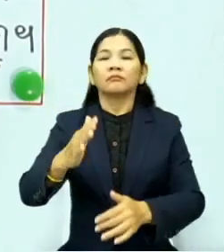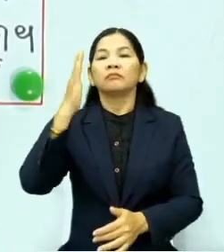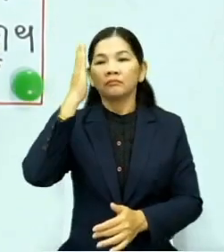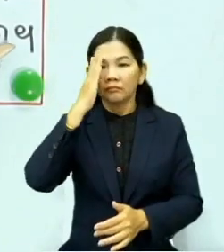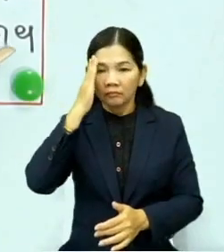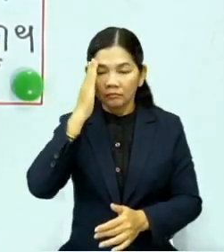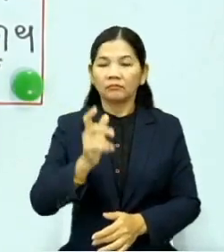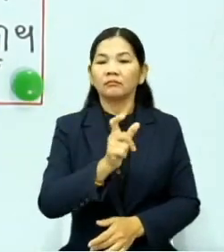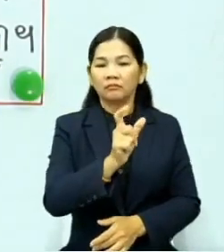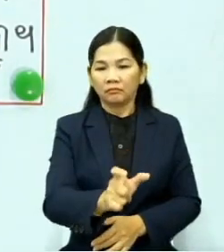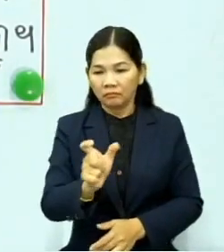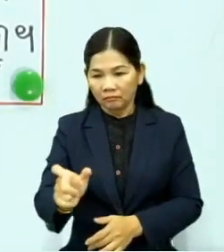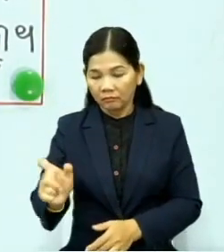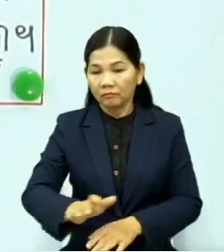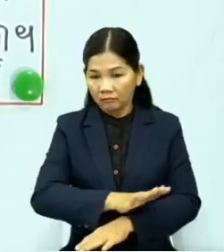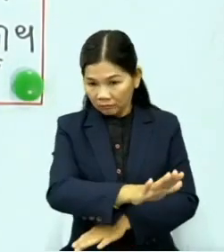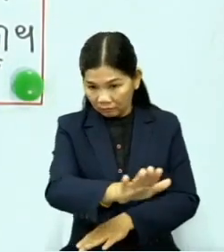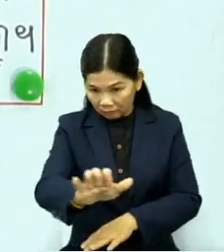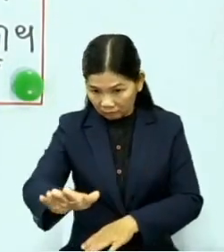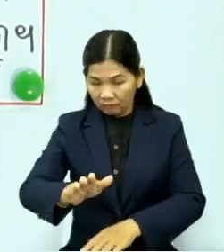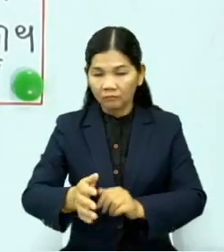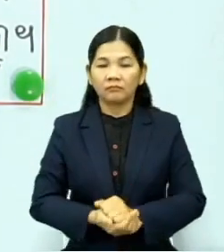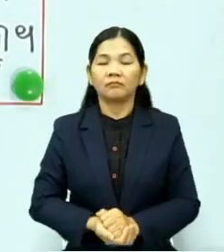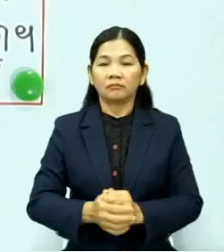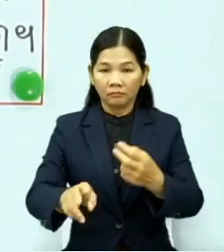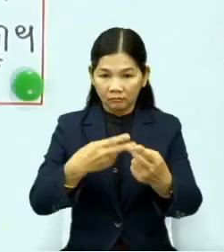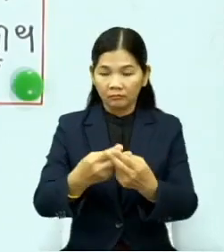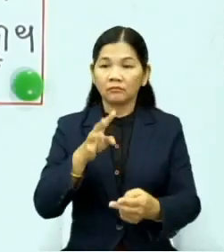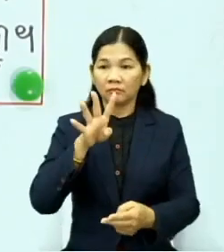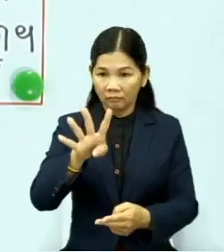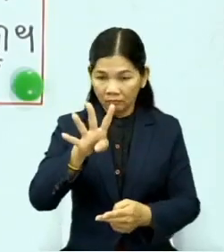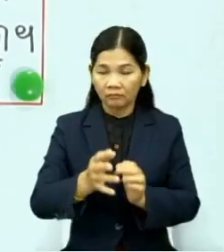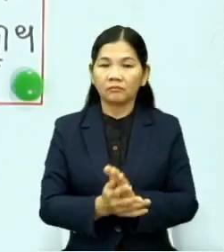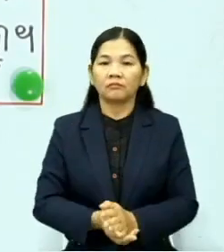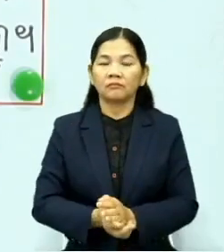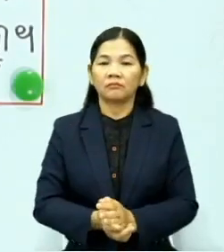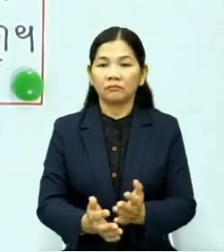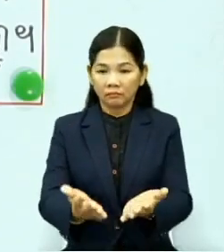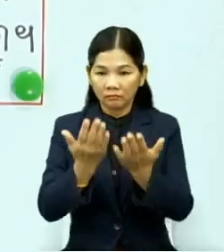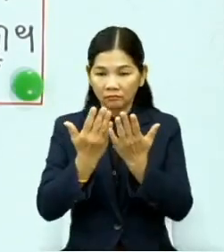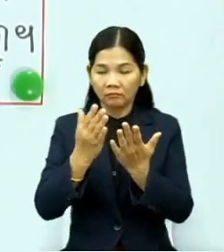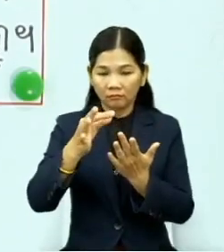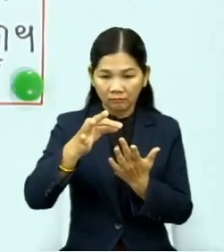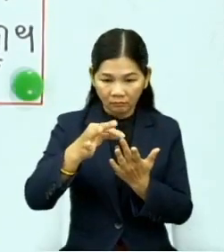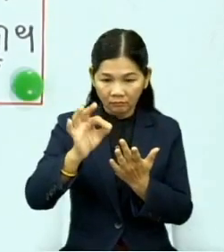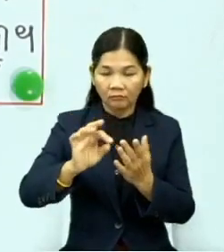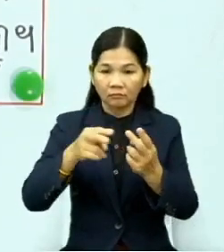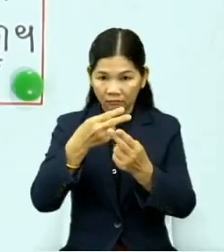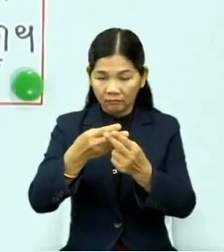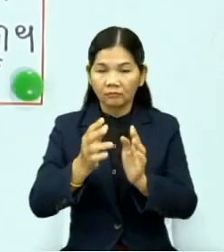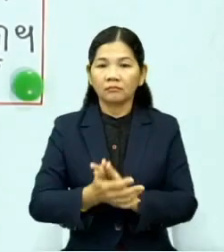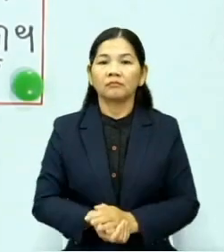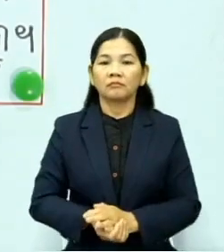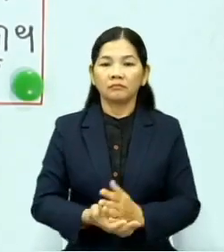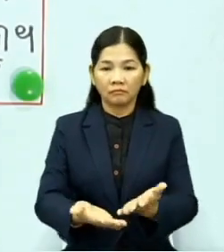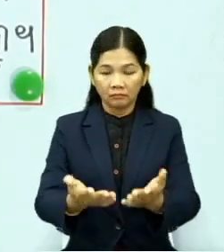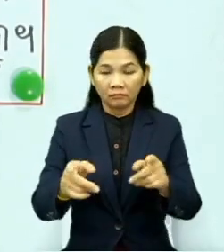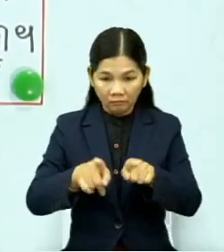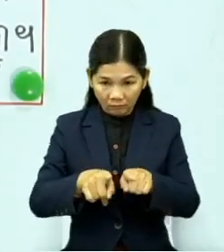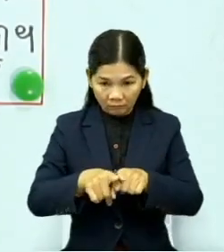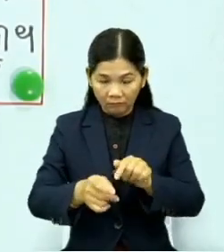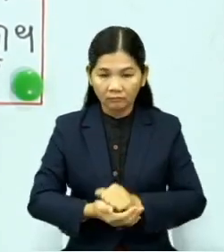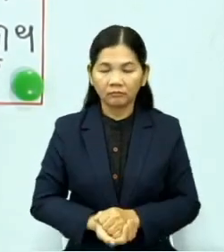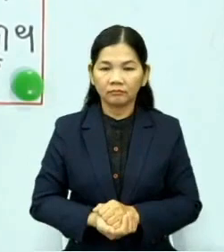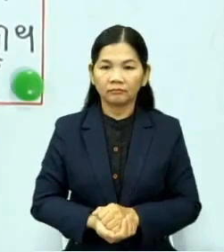ល់គ្រប់គ្នាចាអញ្ចឹងសម្រាប់ចម្លើយទាំង4ឥឡូវកូនផ្ទៀងផ្ទាត់មើលកូនចាចម្លើយដែលកូនបានឆ្លើយប្រាប់អ្នកគ្រូតើដូចនឹងច